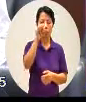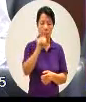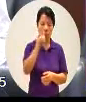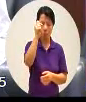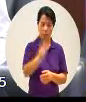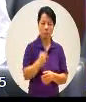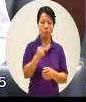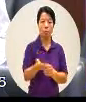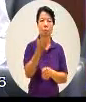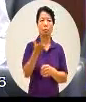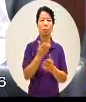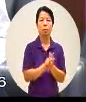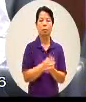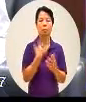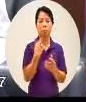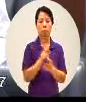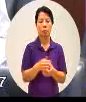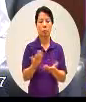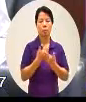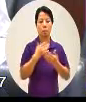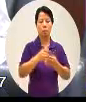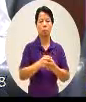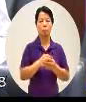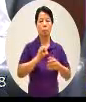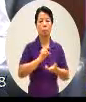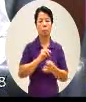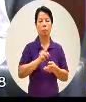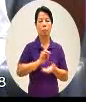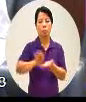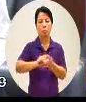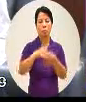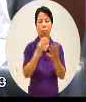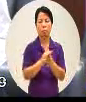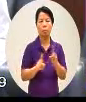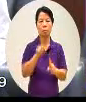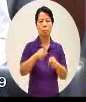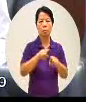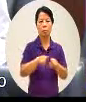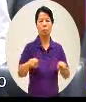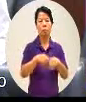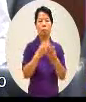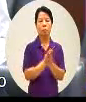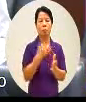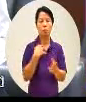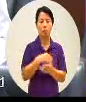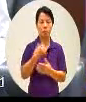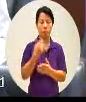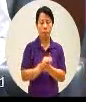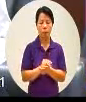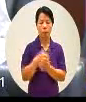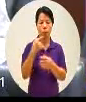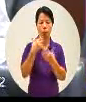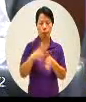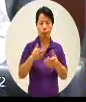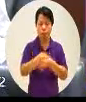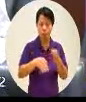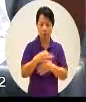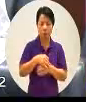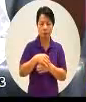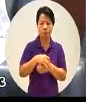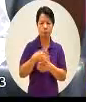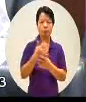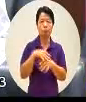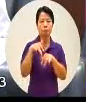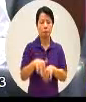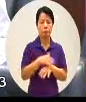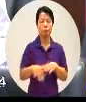我们的财政可想而知只会更严重继续恶化。那我想我们市政府除了